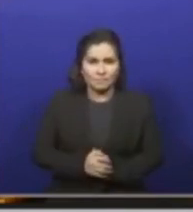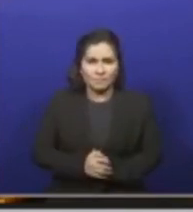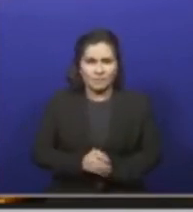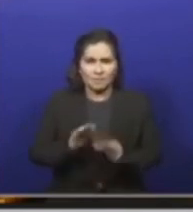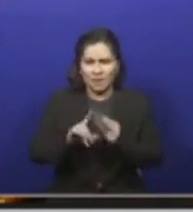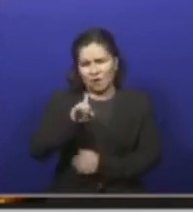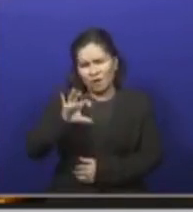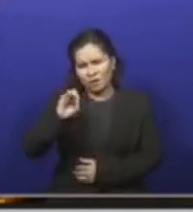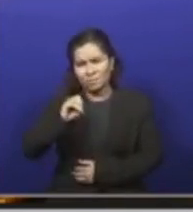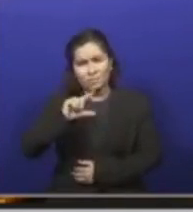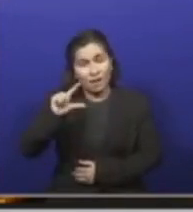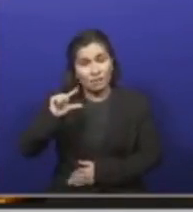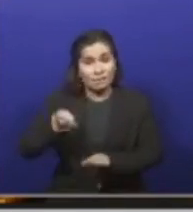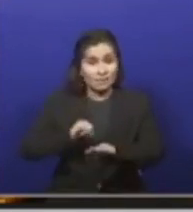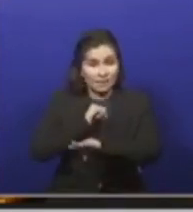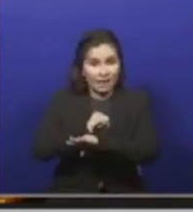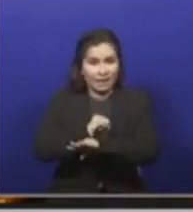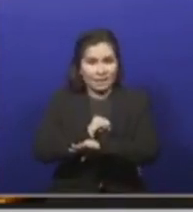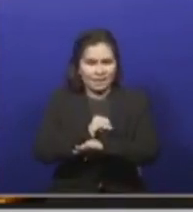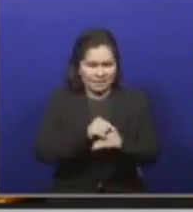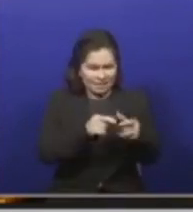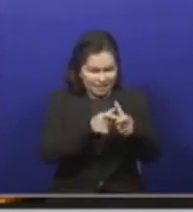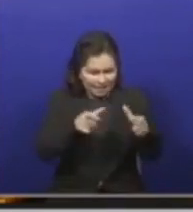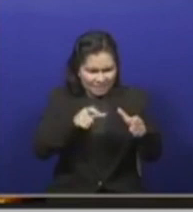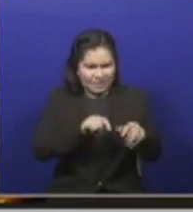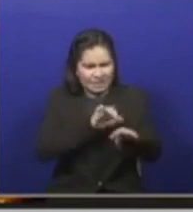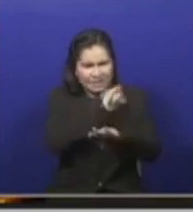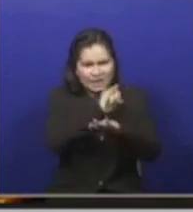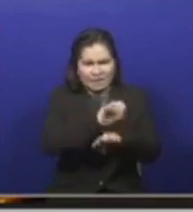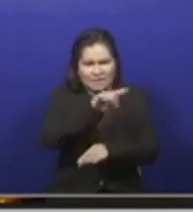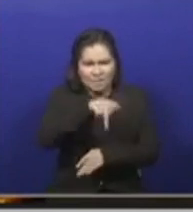ไร่ทำไมอยากได้เหลือเกินครับไอ้ 4,000 ไร่ตรงเนี้ย